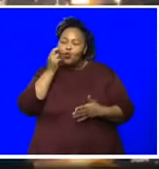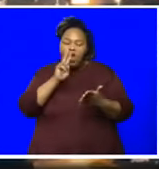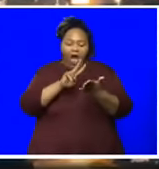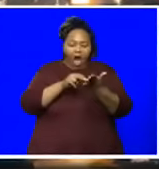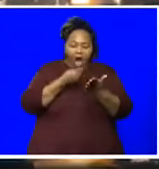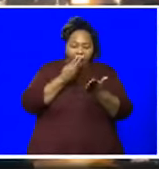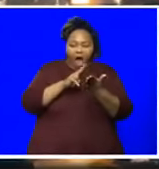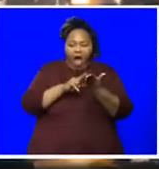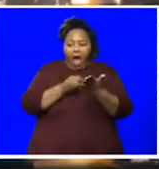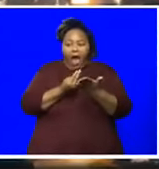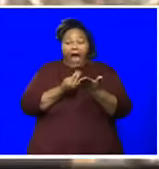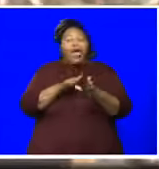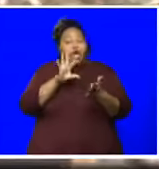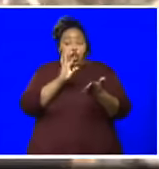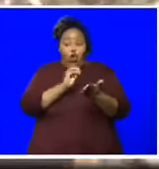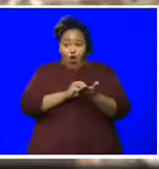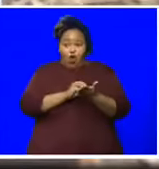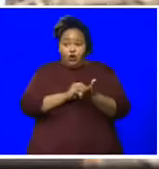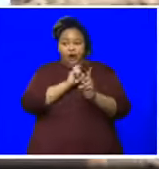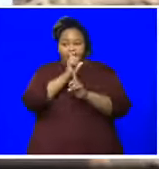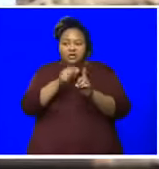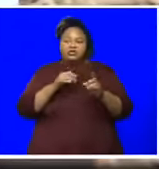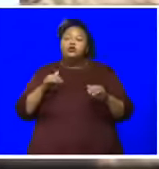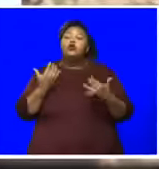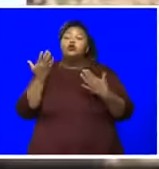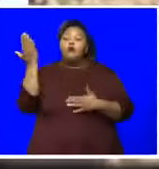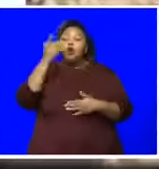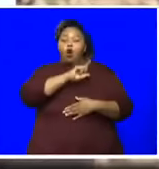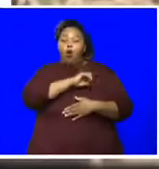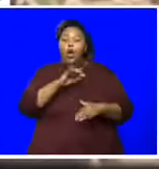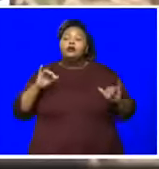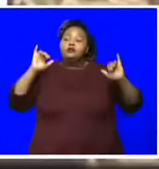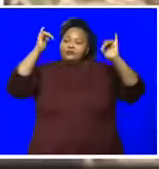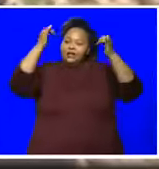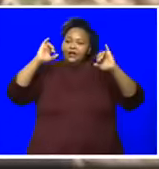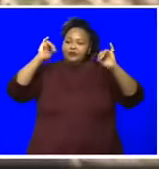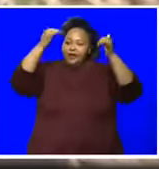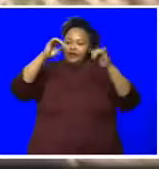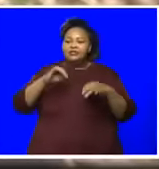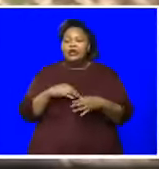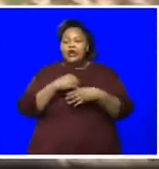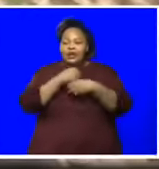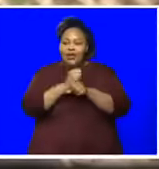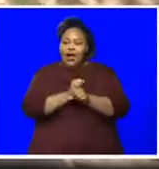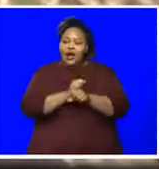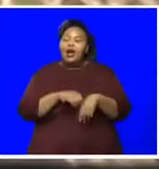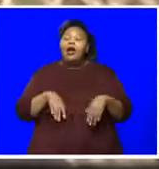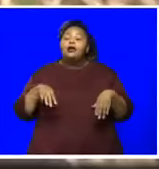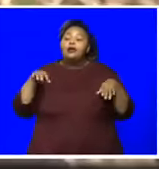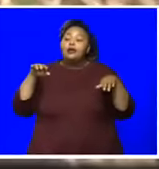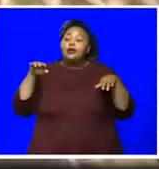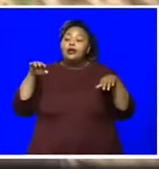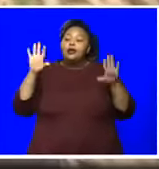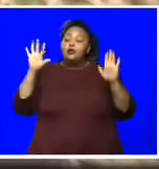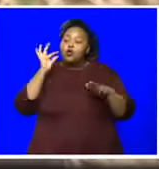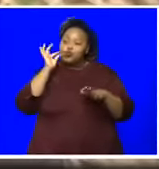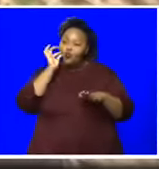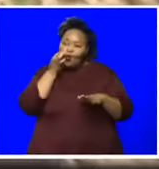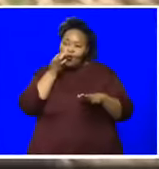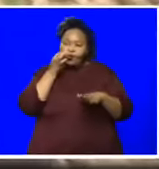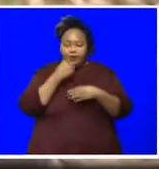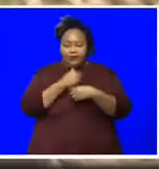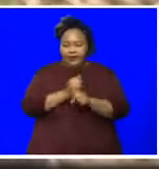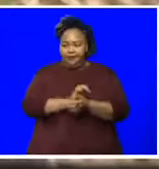betinyosi emhlabeni. Njengalokhu umhlaba wonke jikelele ukhupha lisuku lobumcoka betinyosi lakuleli nalo